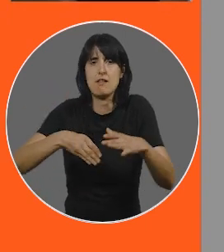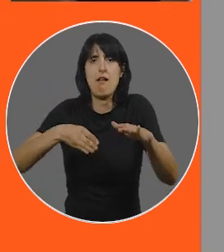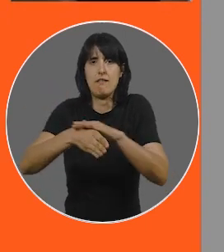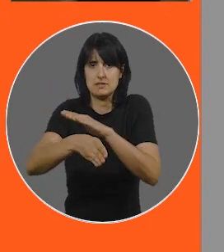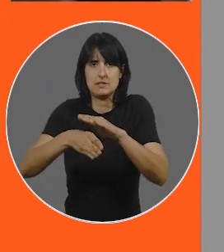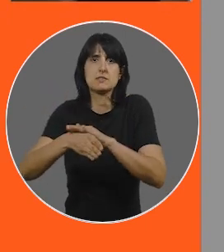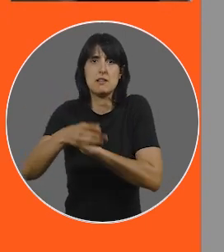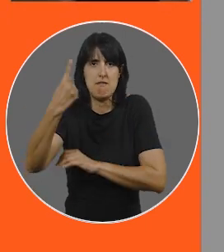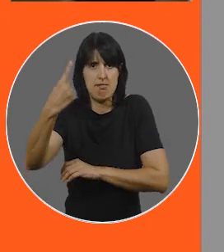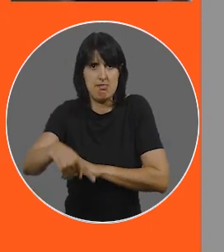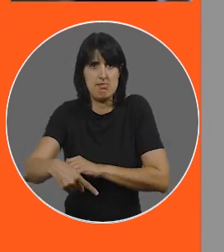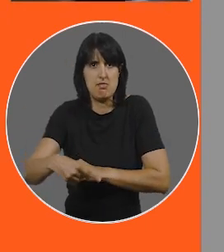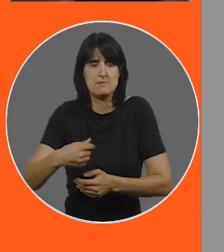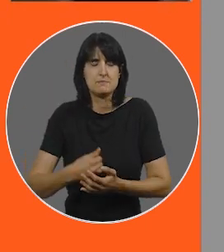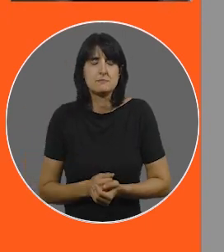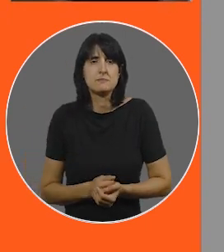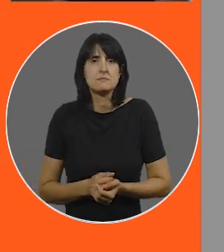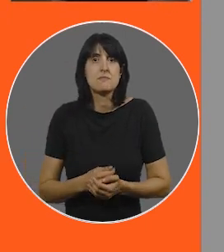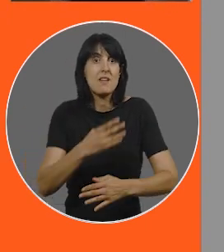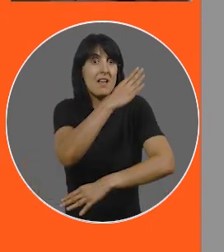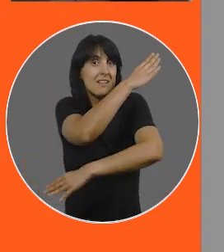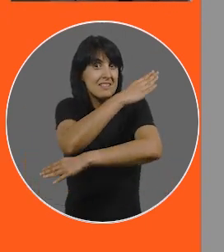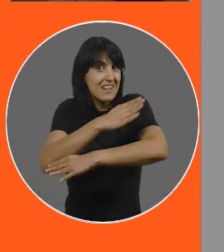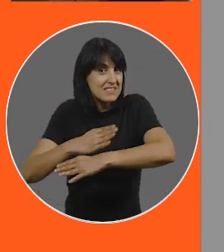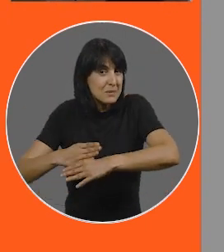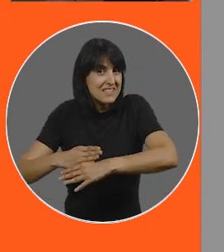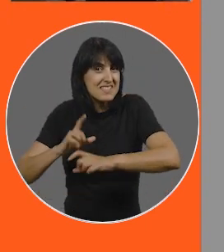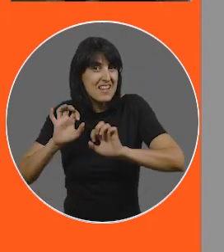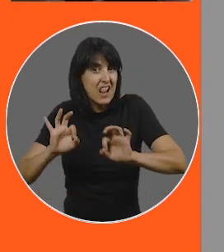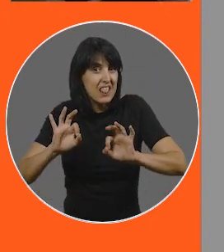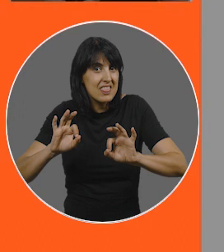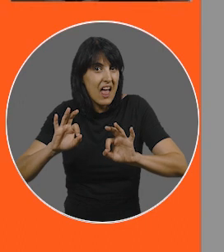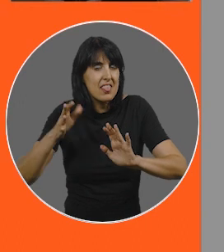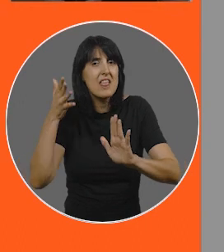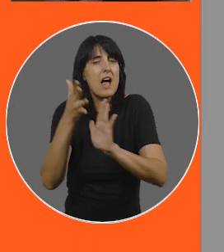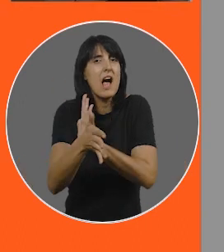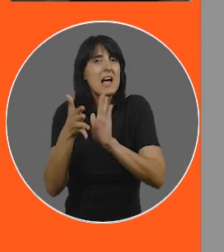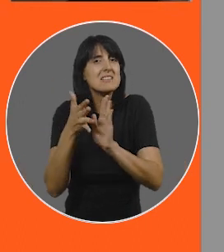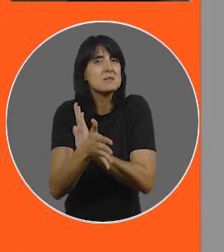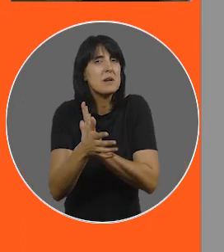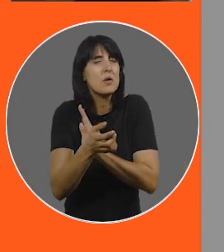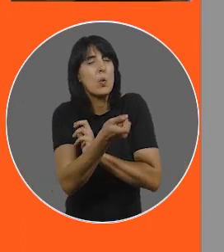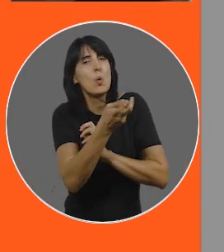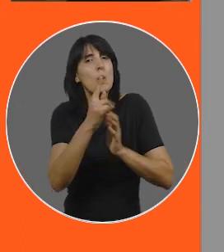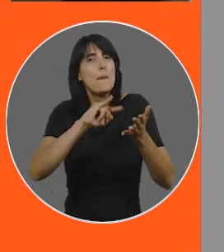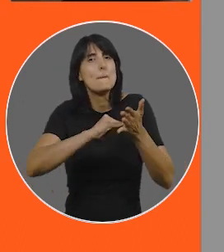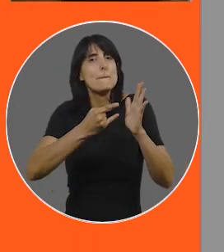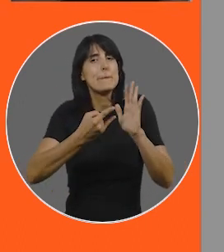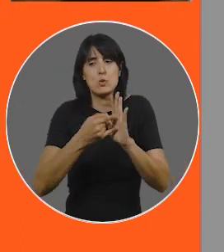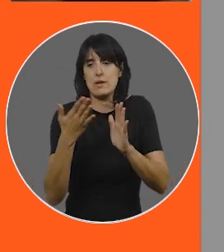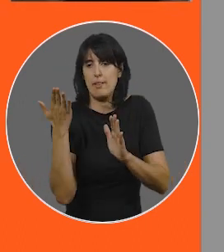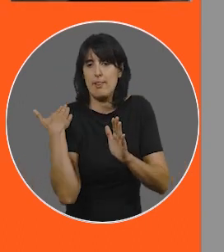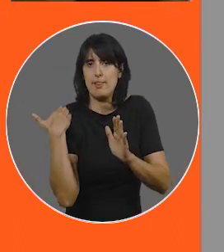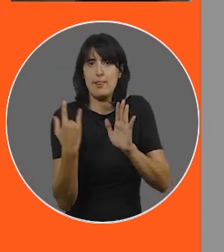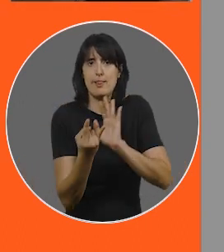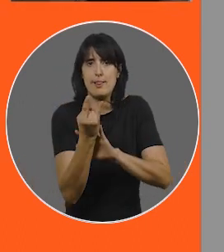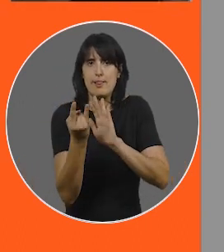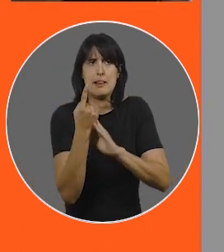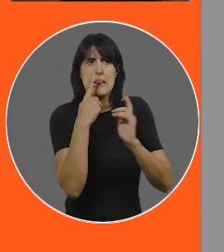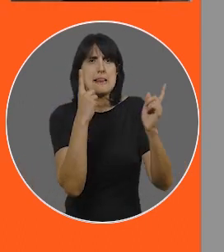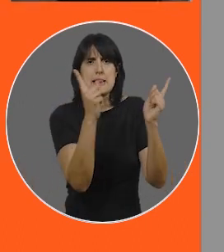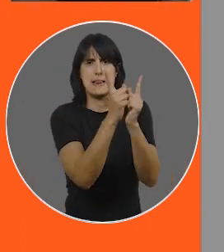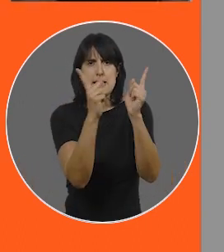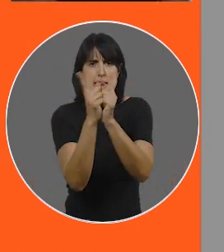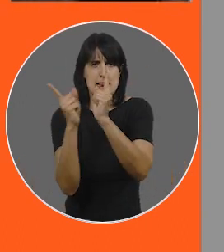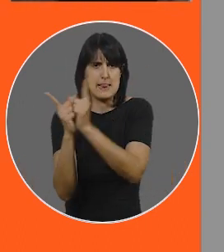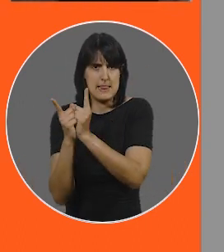allà dins. Llavors, aquesta transversalitat us l'explicaré amb referència a alguns projectes recents. Seré molt breu